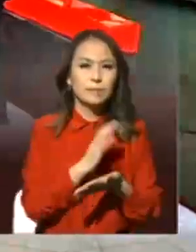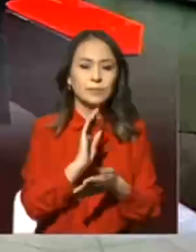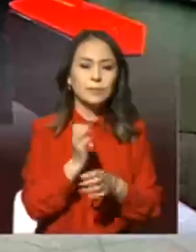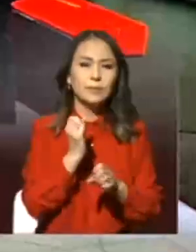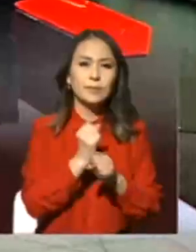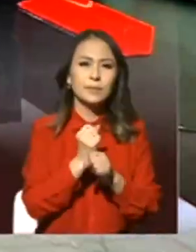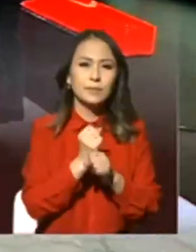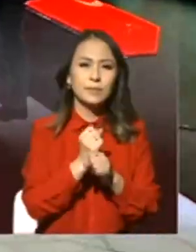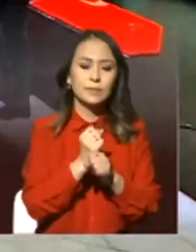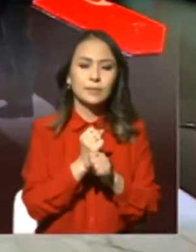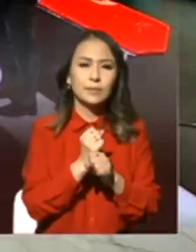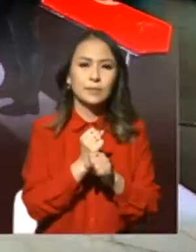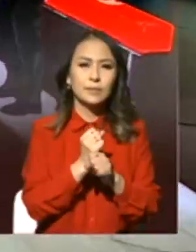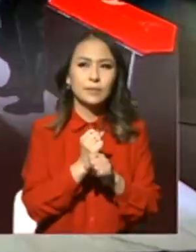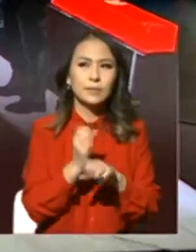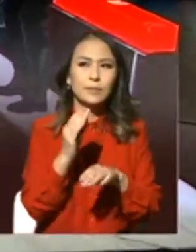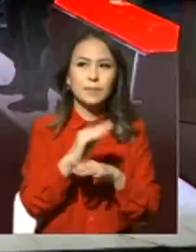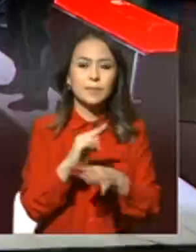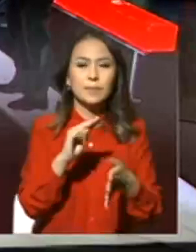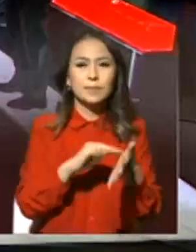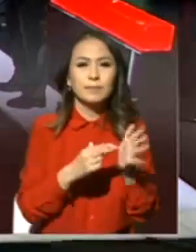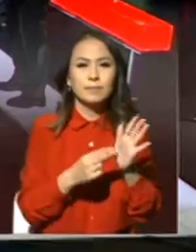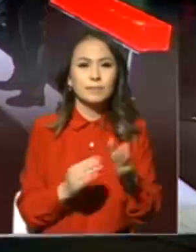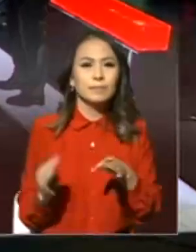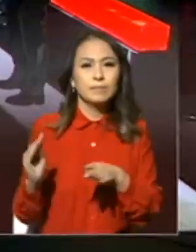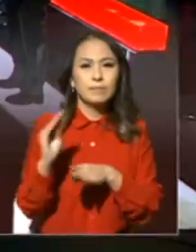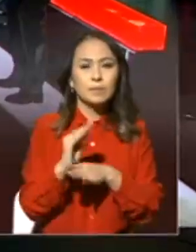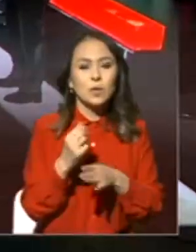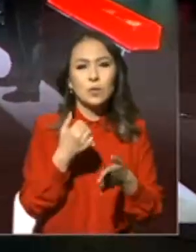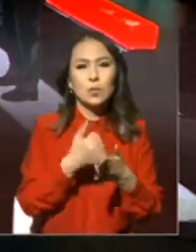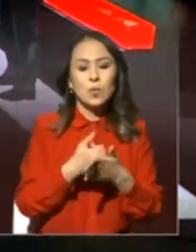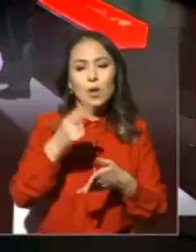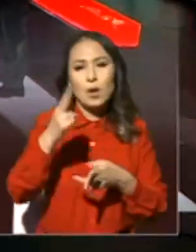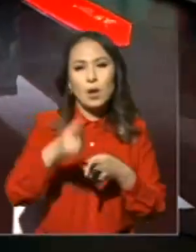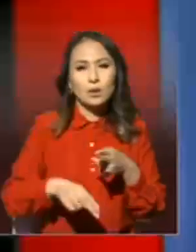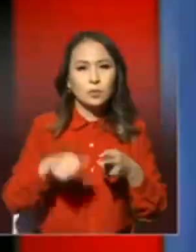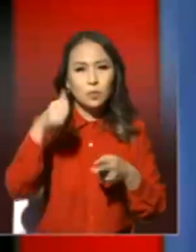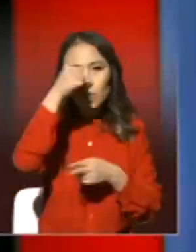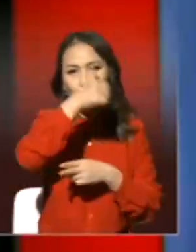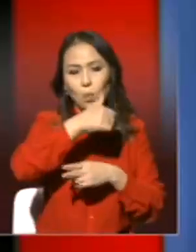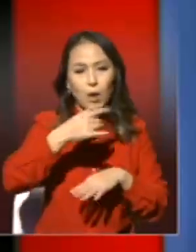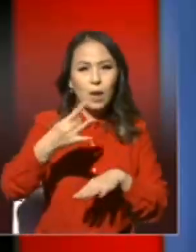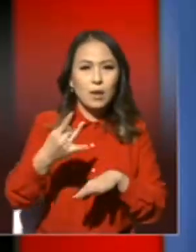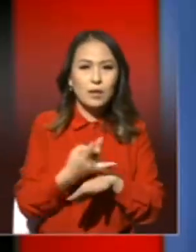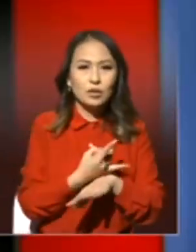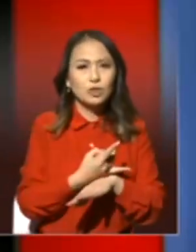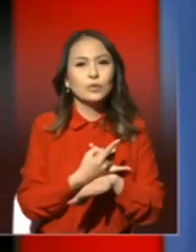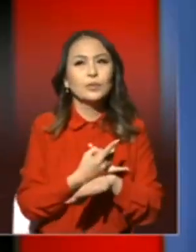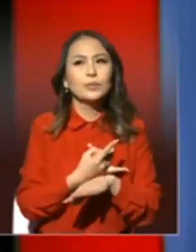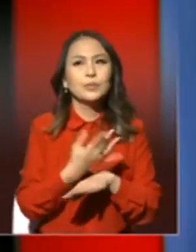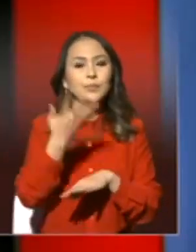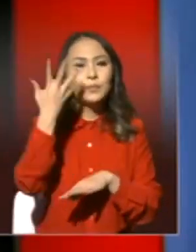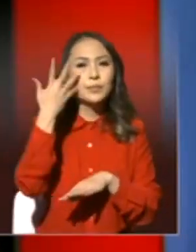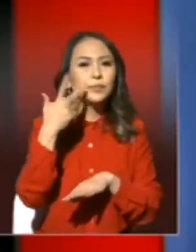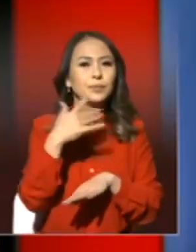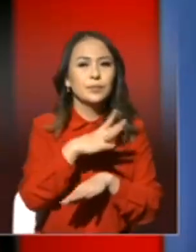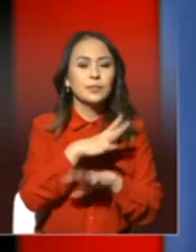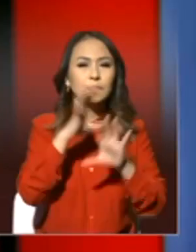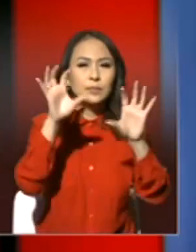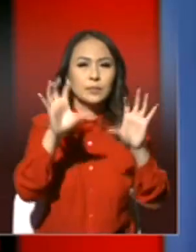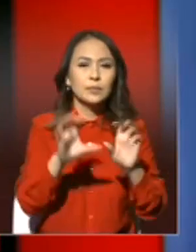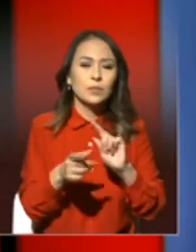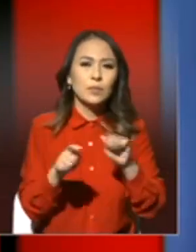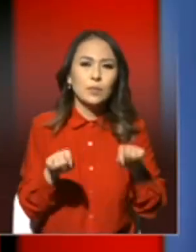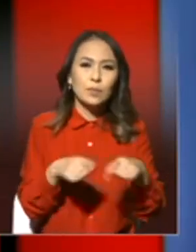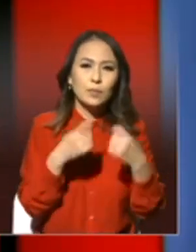нәрсені ешкім істей алмайды қазір. Оны жоспарға енгізу керек. Ол жылдың басында бекітіледі. Алғашқы кезде бұл заңды бұзды ма, бұзбады